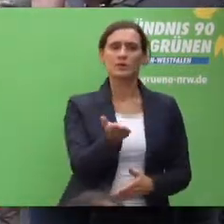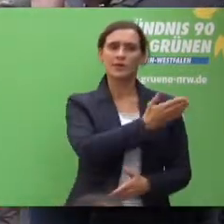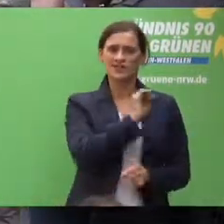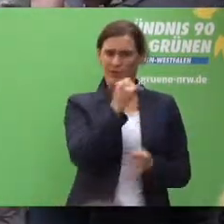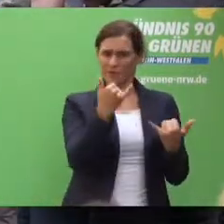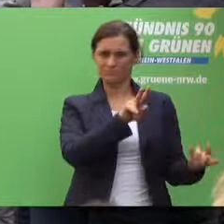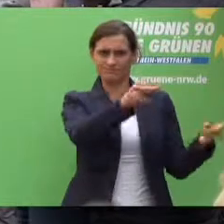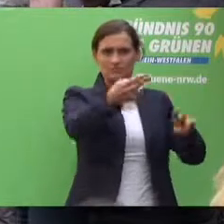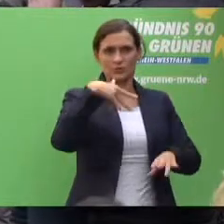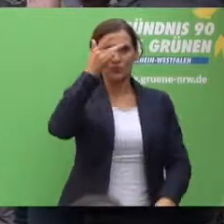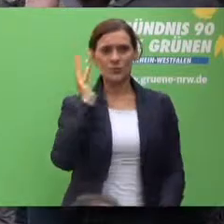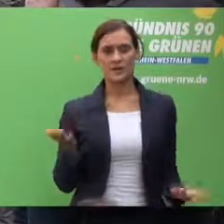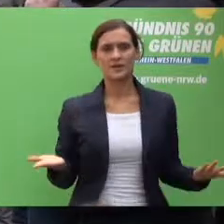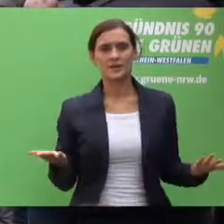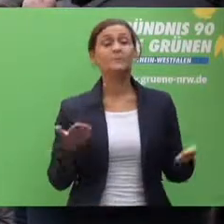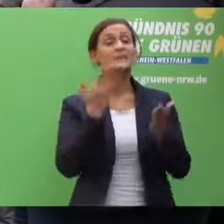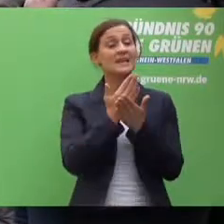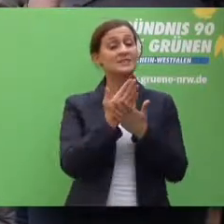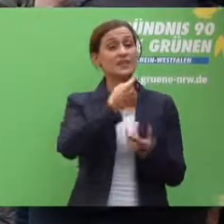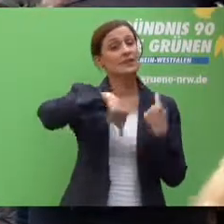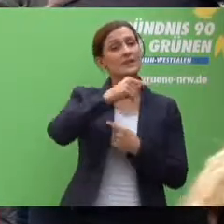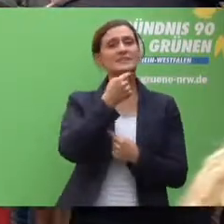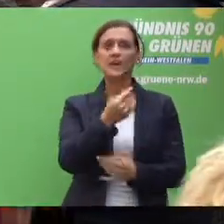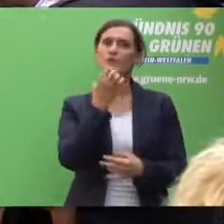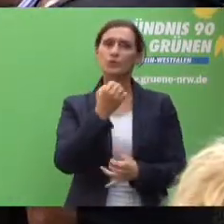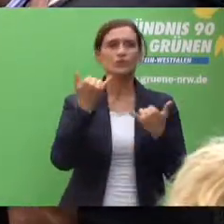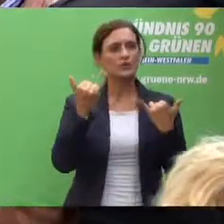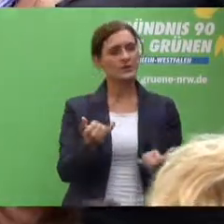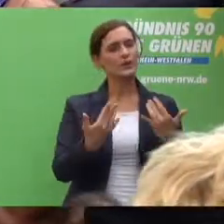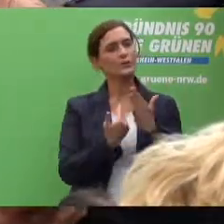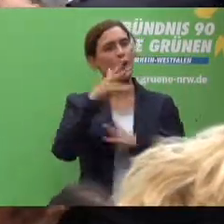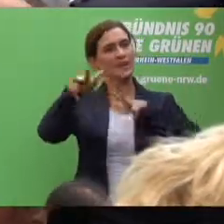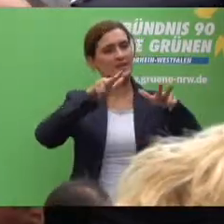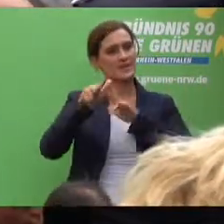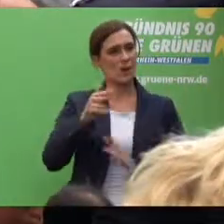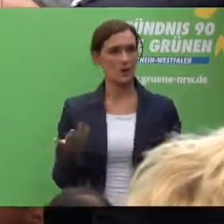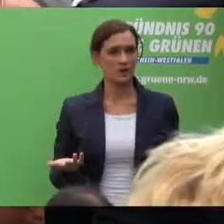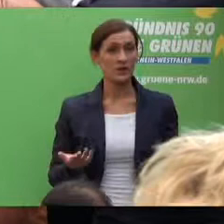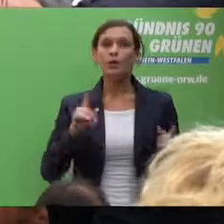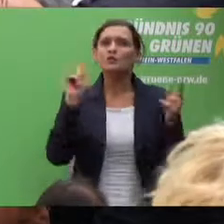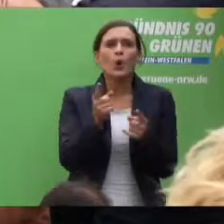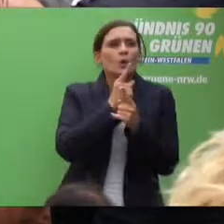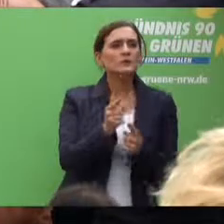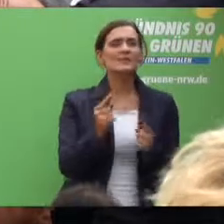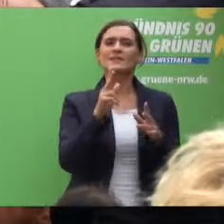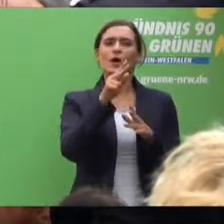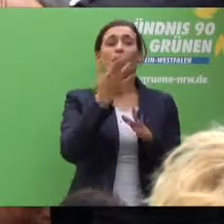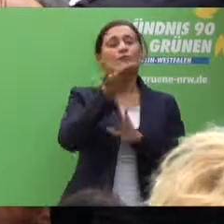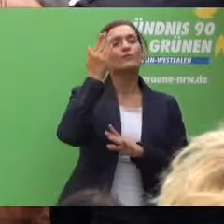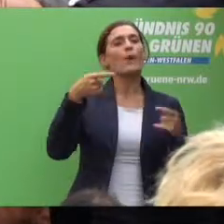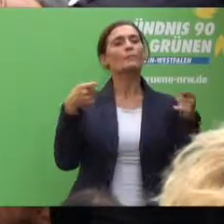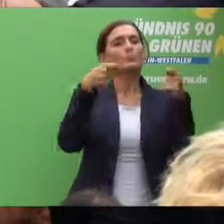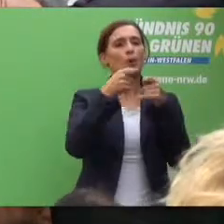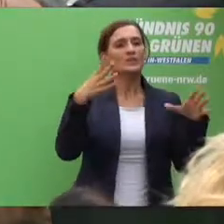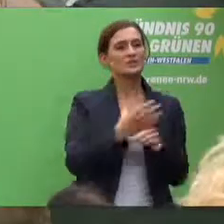sagen wir wollen endlich eine Regierung haben, die sich nicht achtmal vom